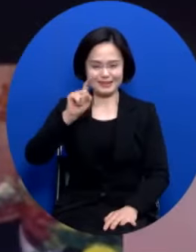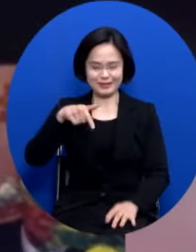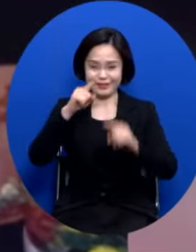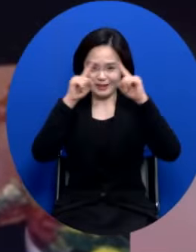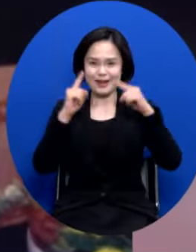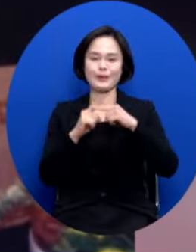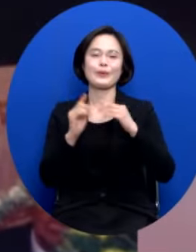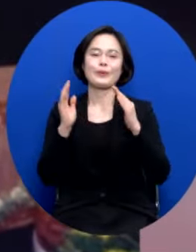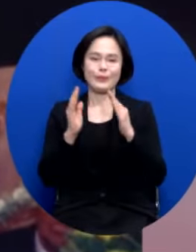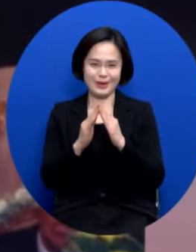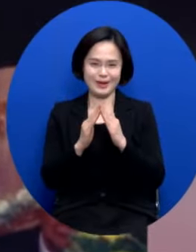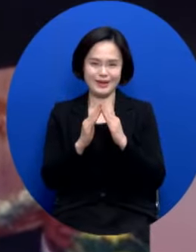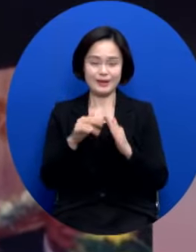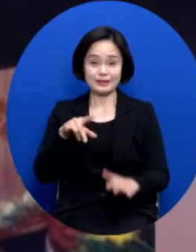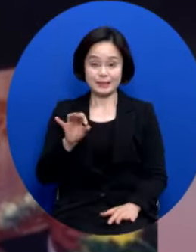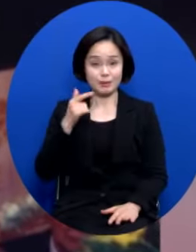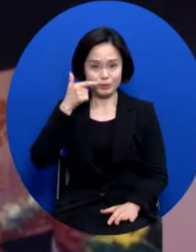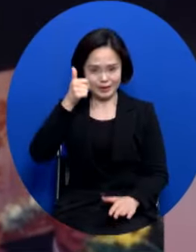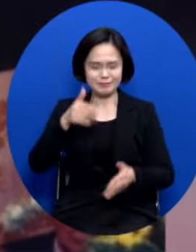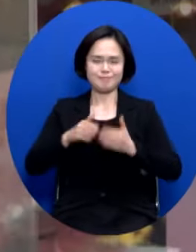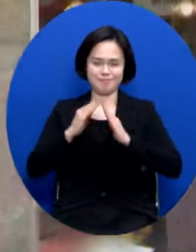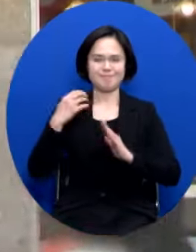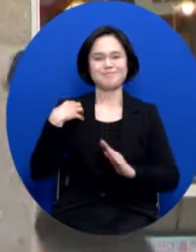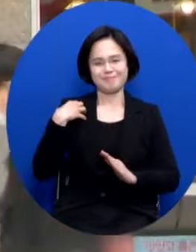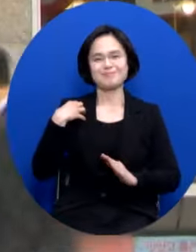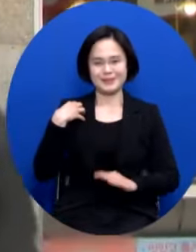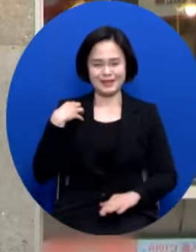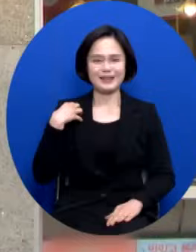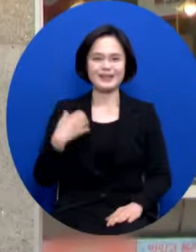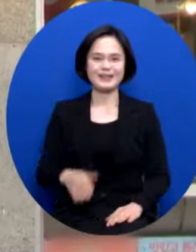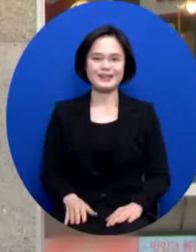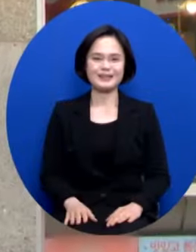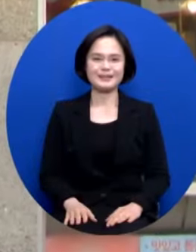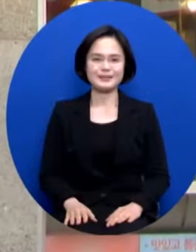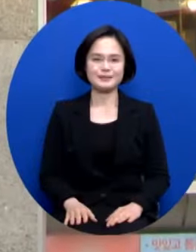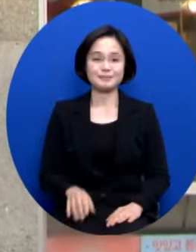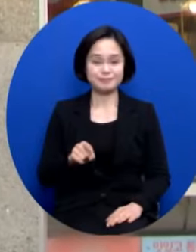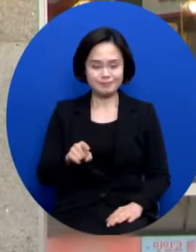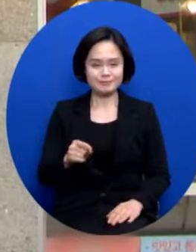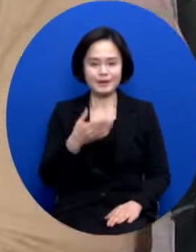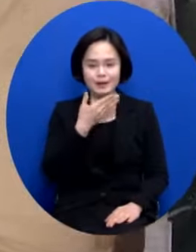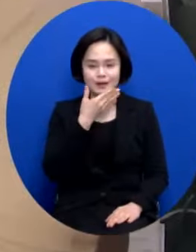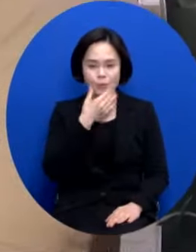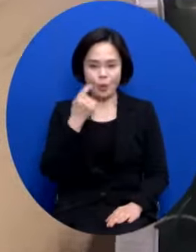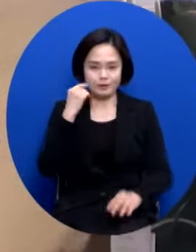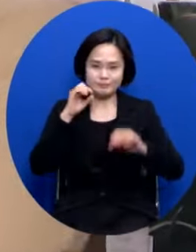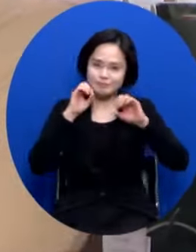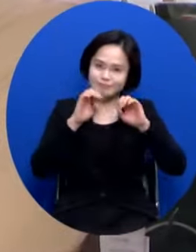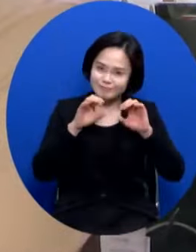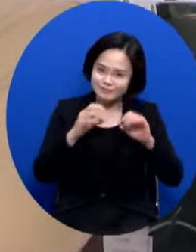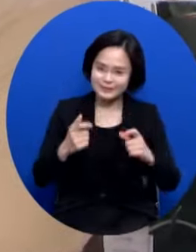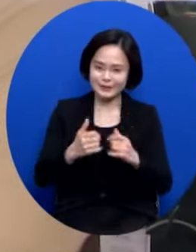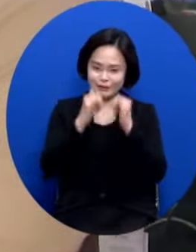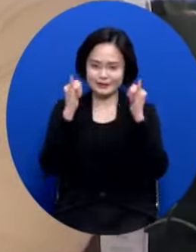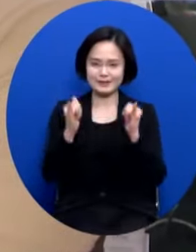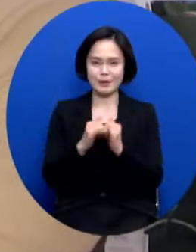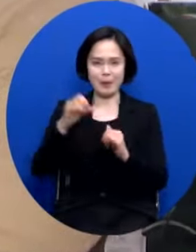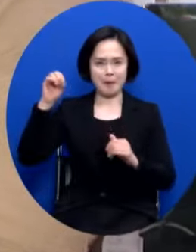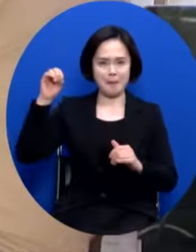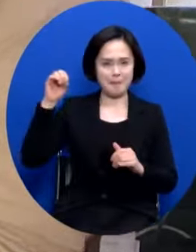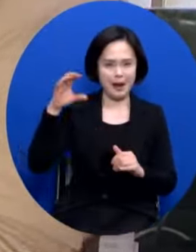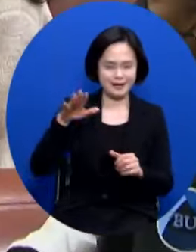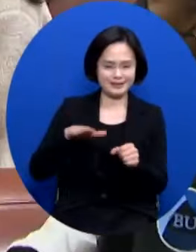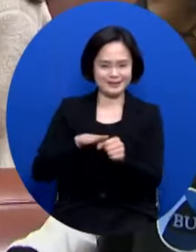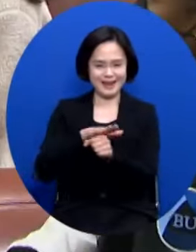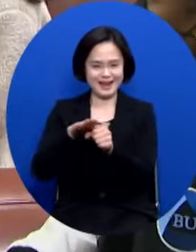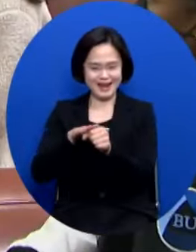장 목사가 설립한 교회는 캠퍼스에 자리한 만큼 학원 복음화의 전초기지 역할은 물론 지역사회를 밝히는 사랑의 등대 역할까지